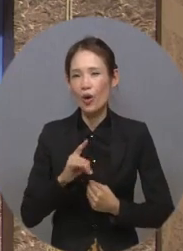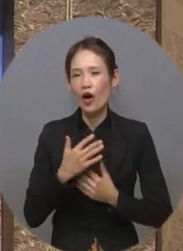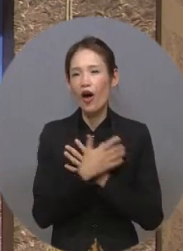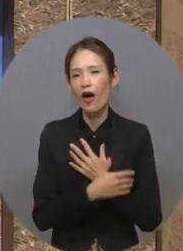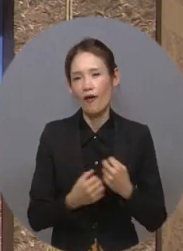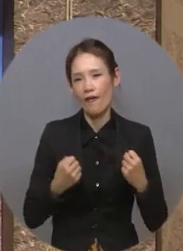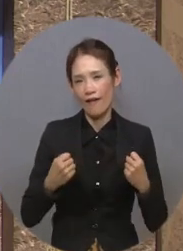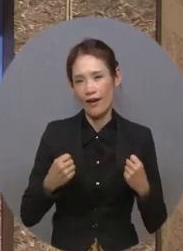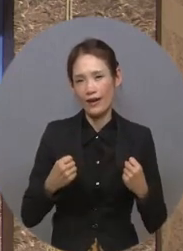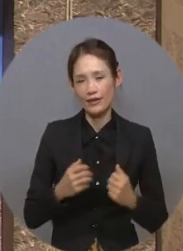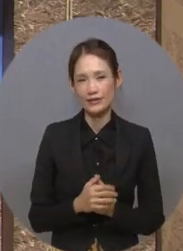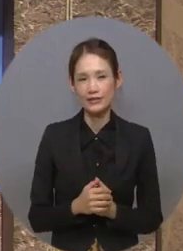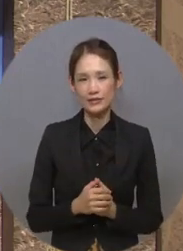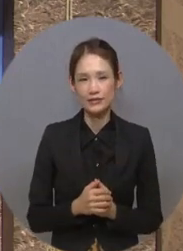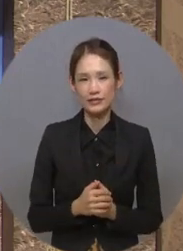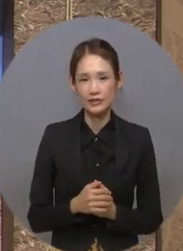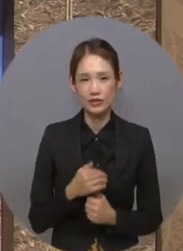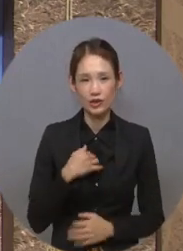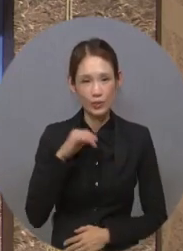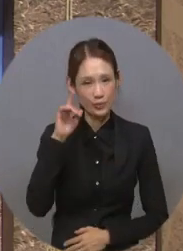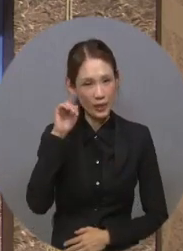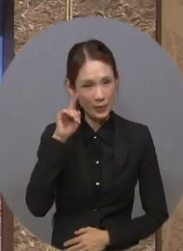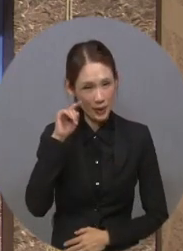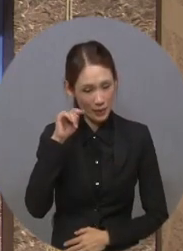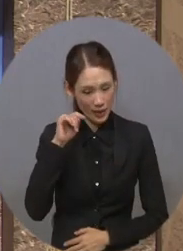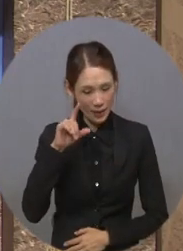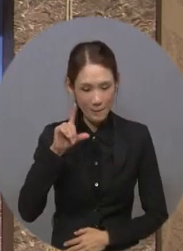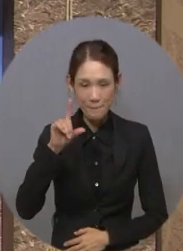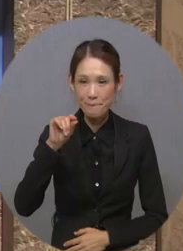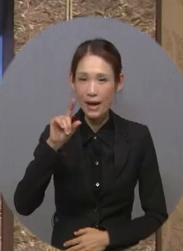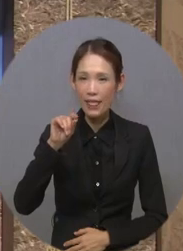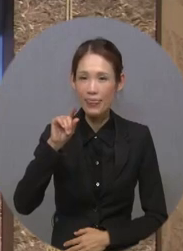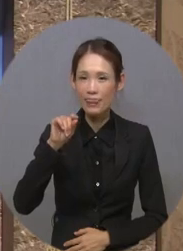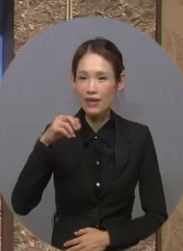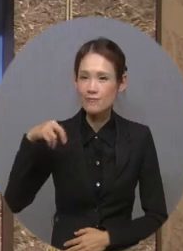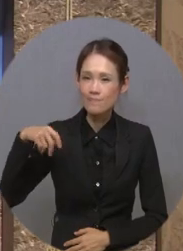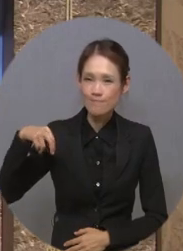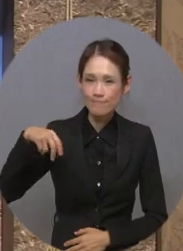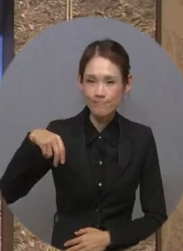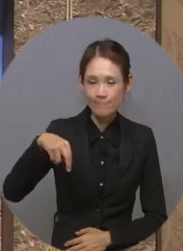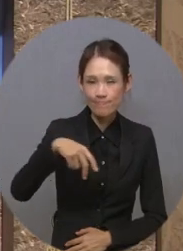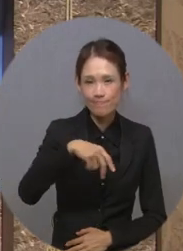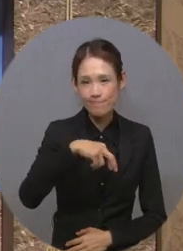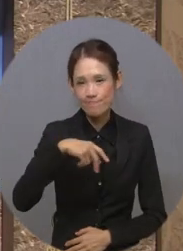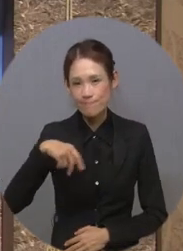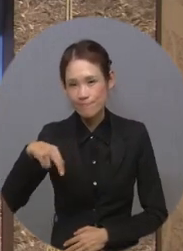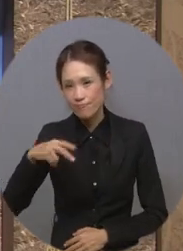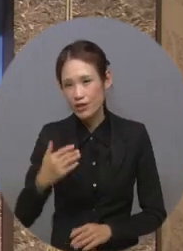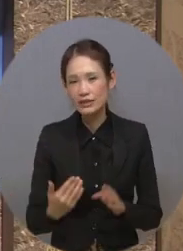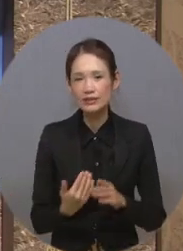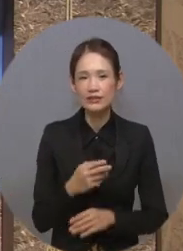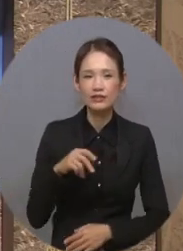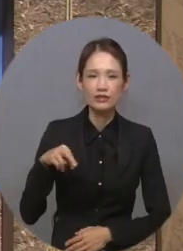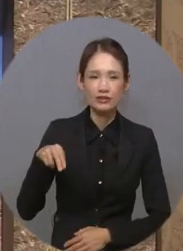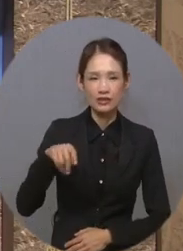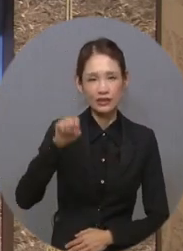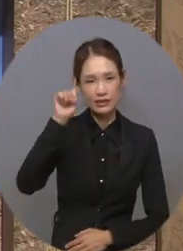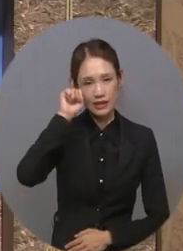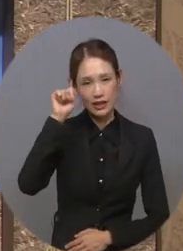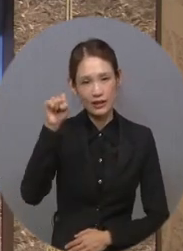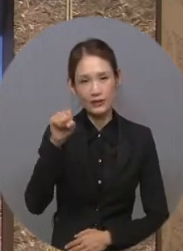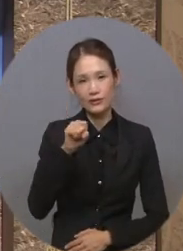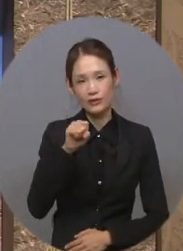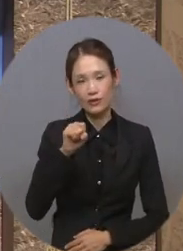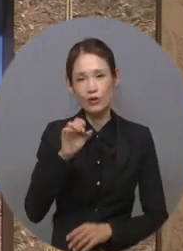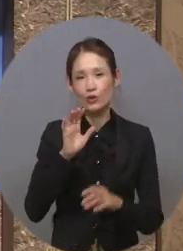지금도 저는 매일 한 만보 이상을 걷거든요. 와, 만보 예. 이상이요? 네, 예, 만보 이상을 걸어요. 그러니까 새벽에